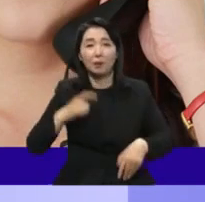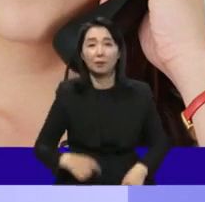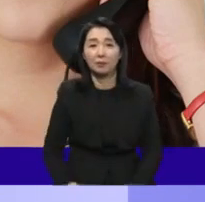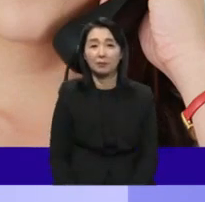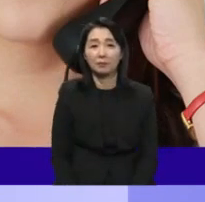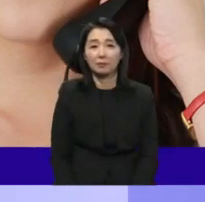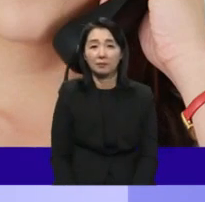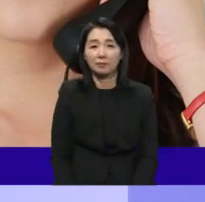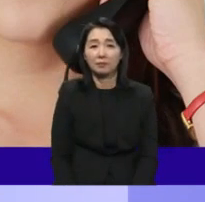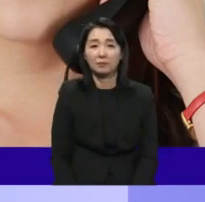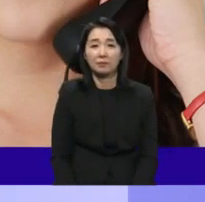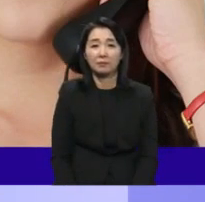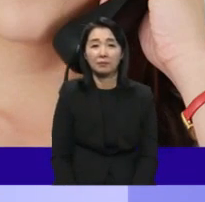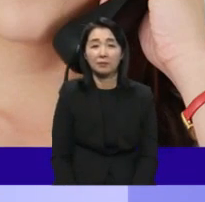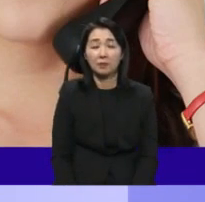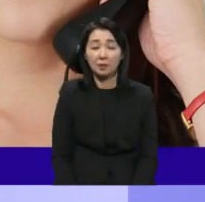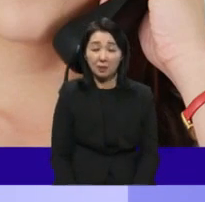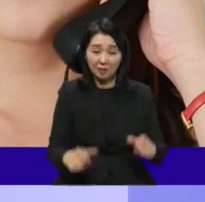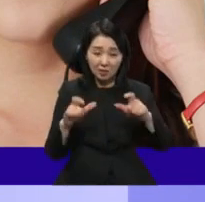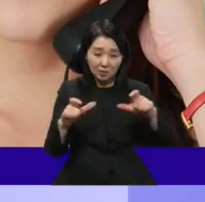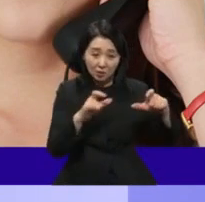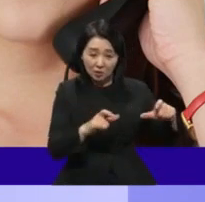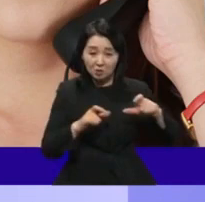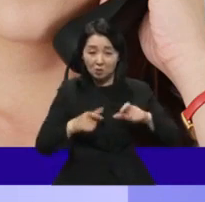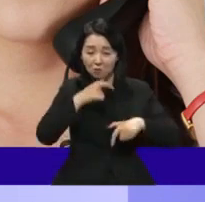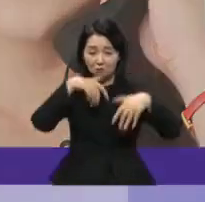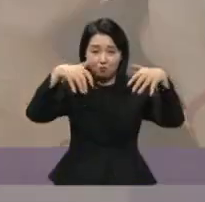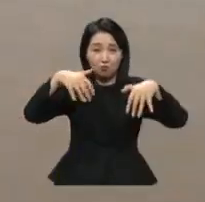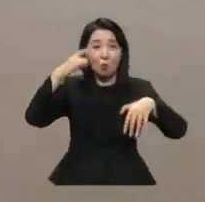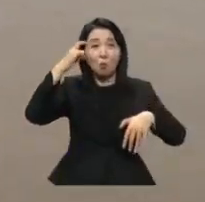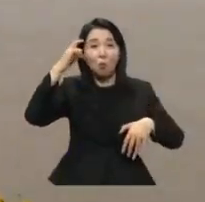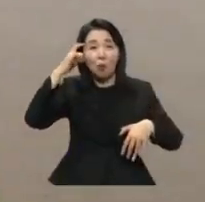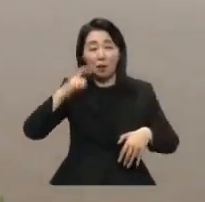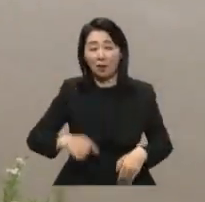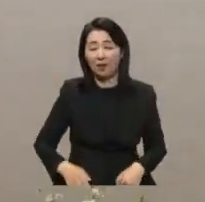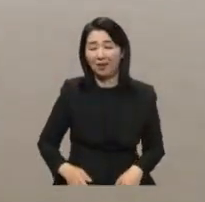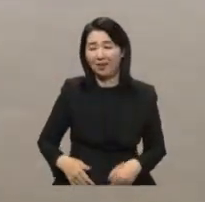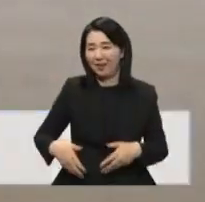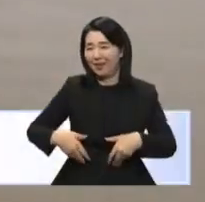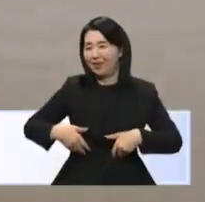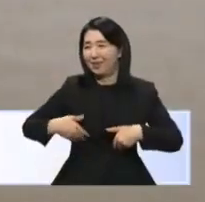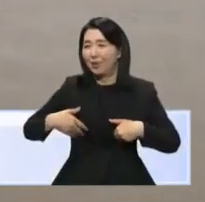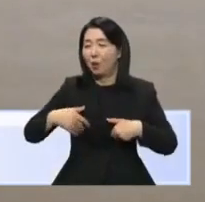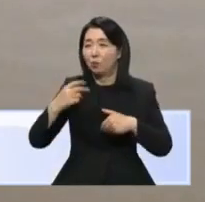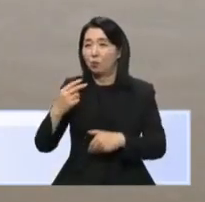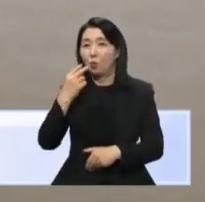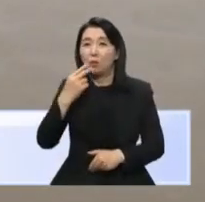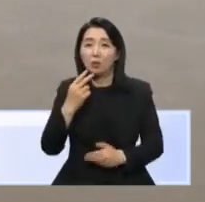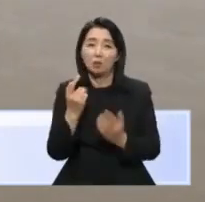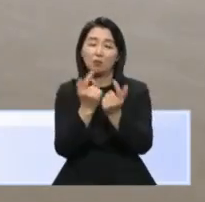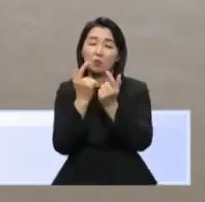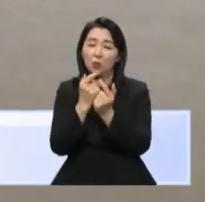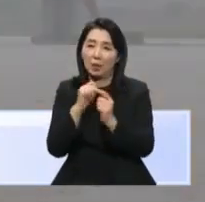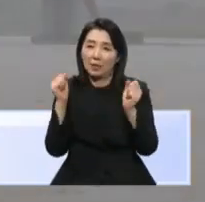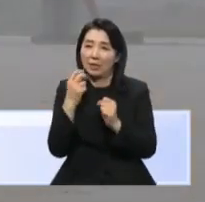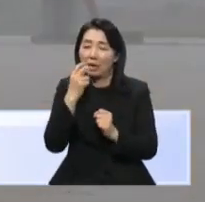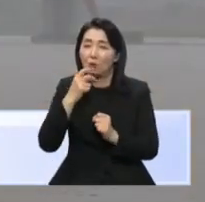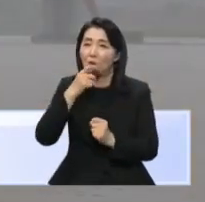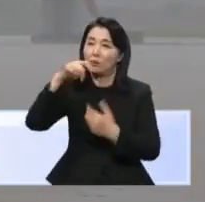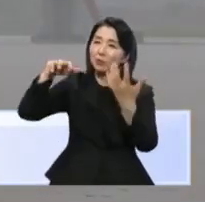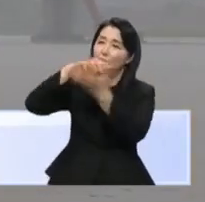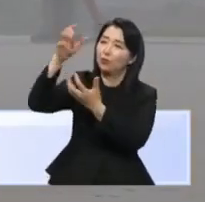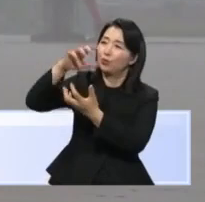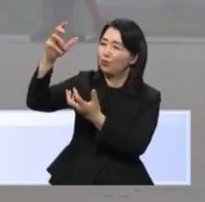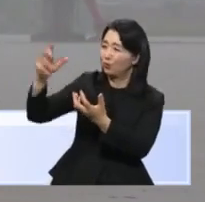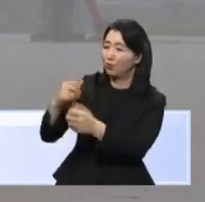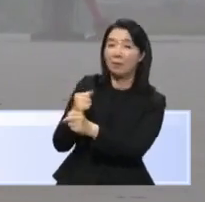있습니까네 유독이 지역의 폭우가 집중되는군요 남쪽에 더운 공기와 북쪽의 찬 공기 사이에 비구름 통로가